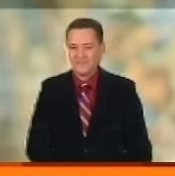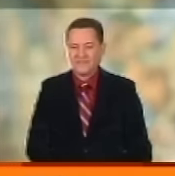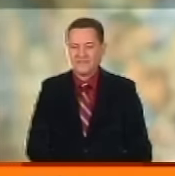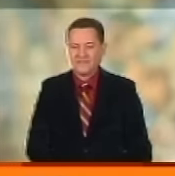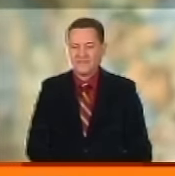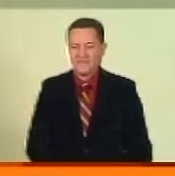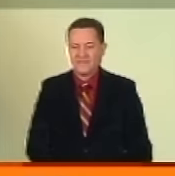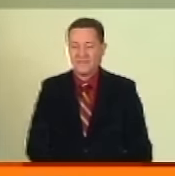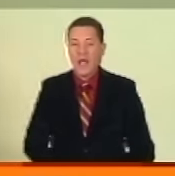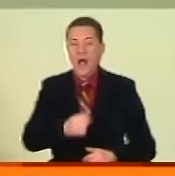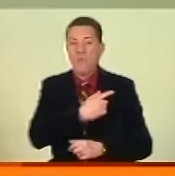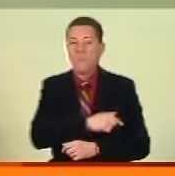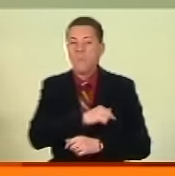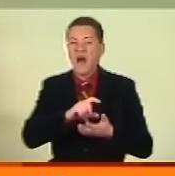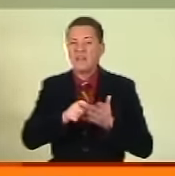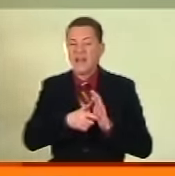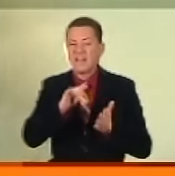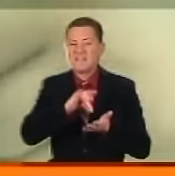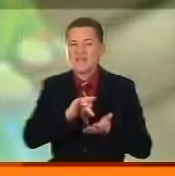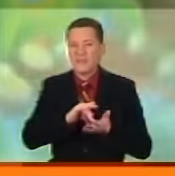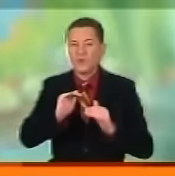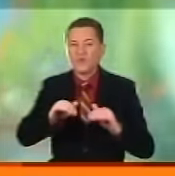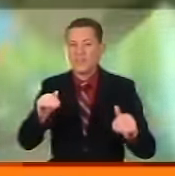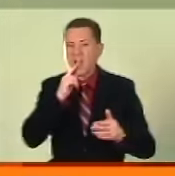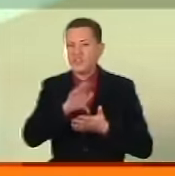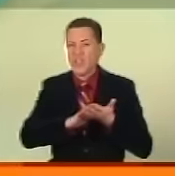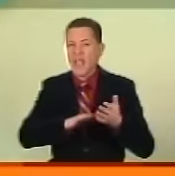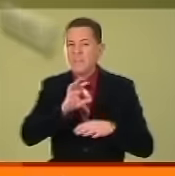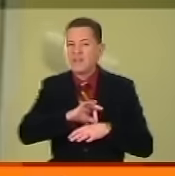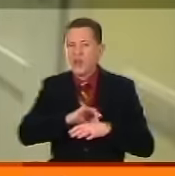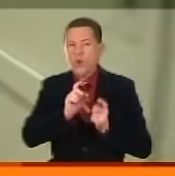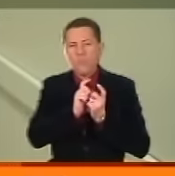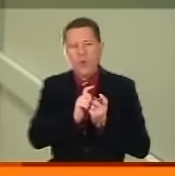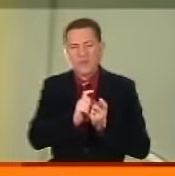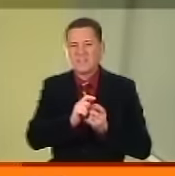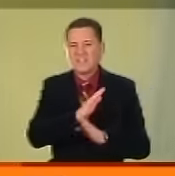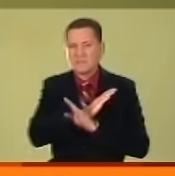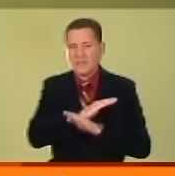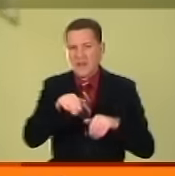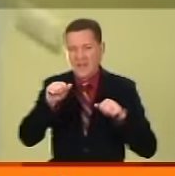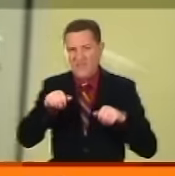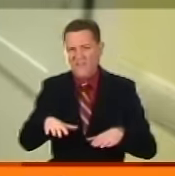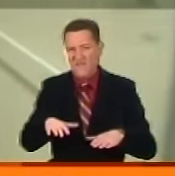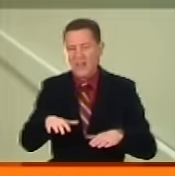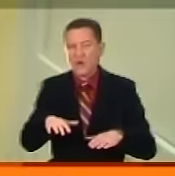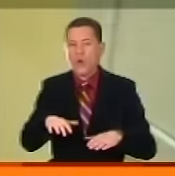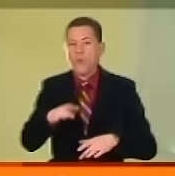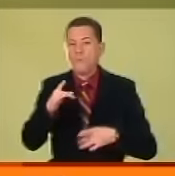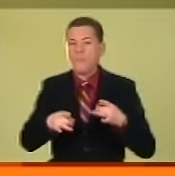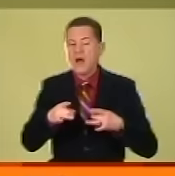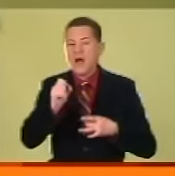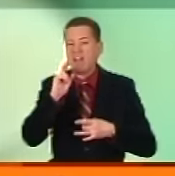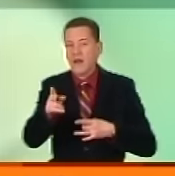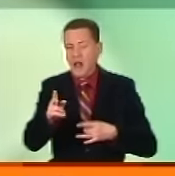щиро. Це палата Центру дитячої гематології. Тут лежать діти, які щодня борються зі смертельним вироком раку. Лікування та отримання